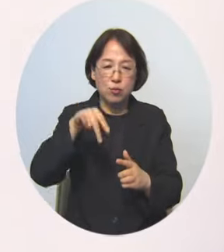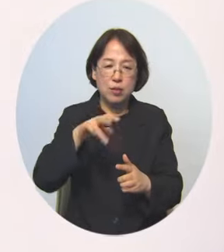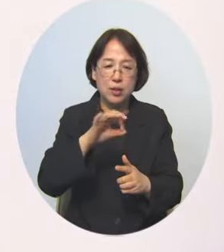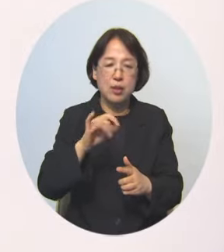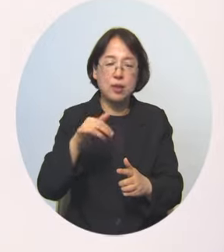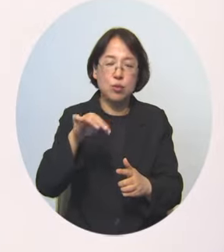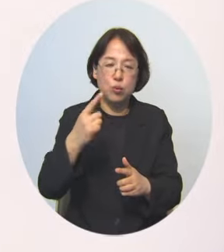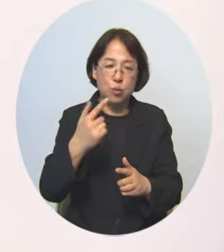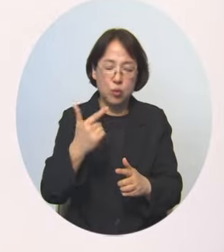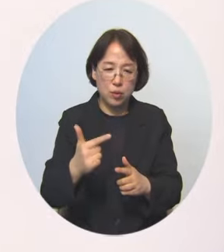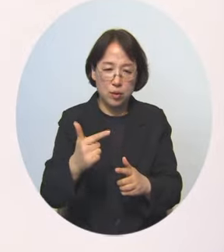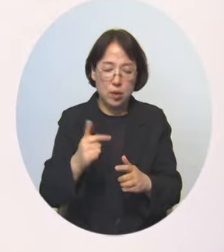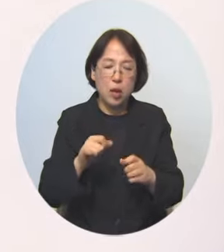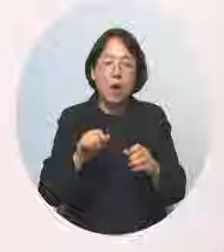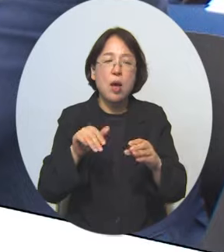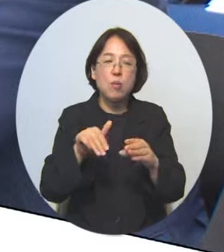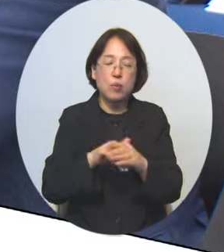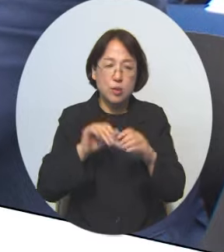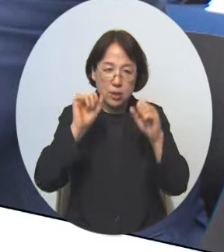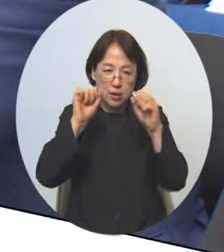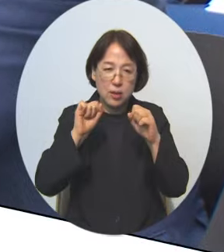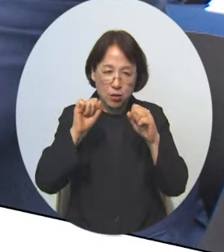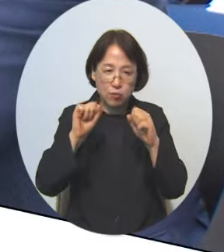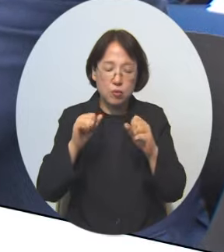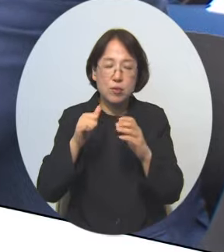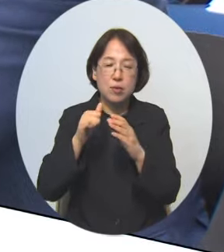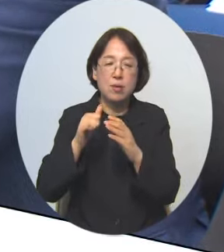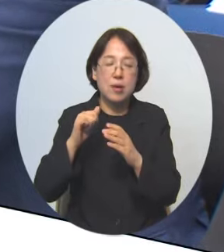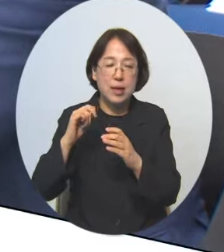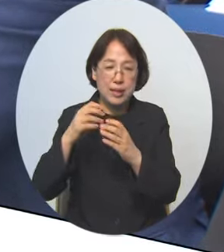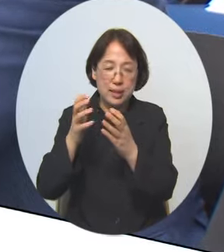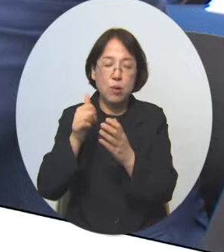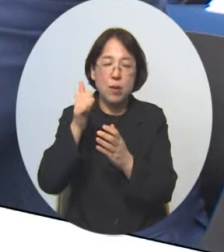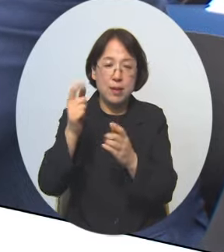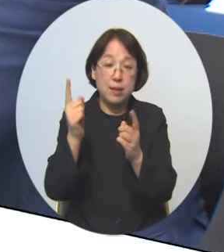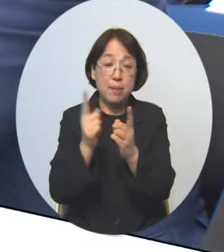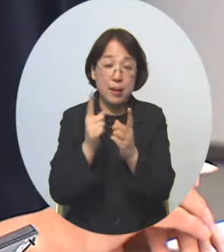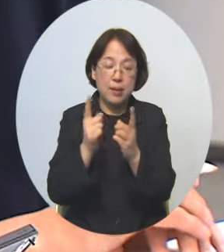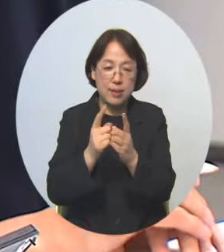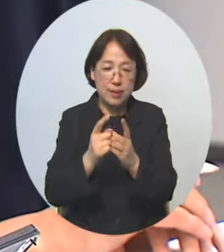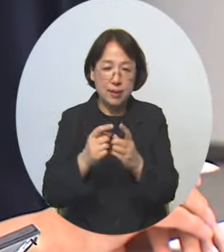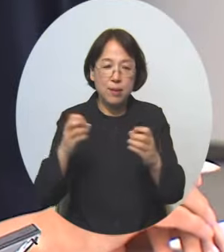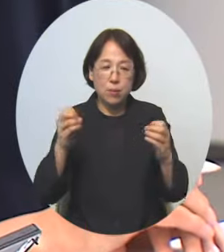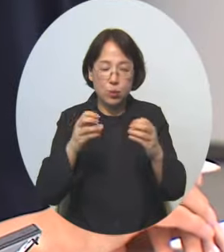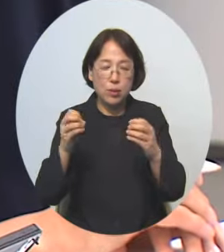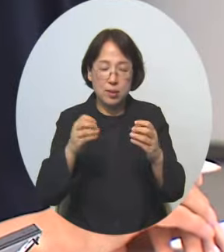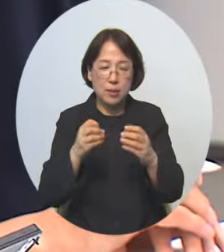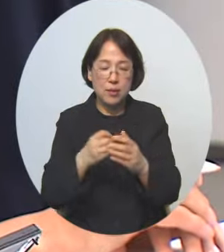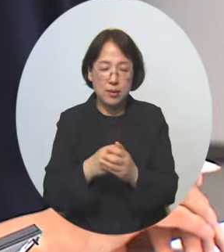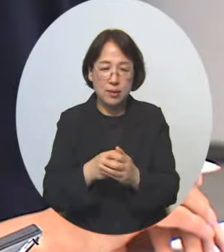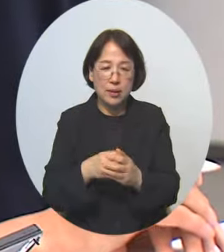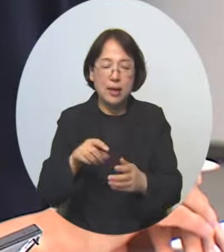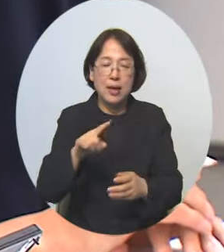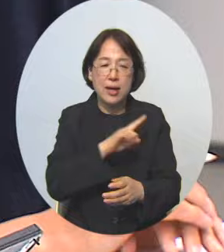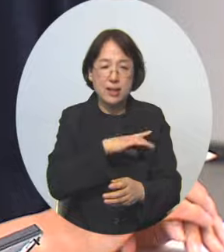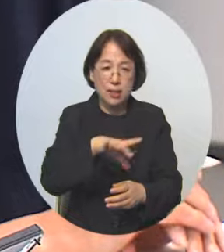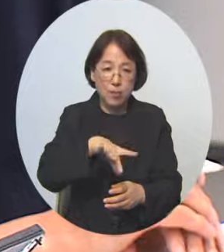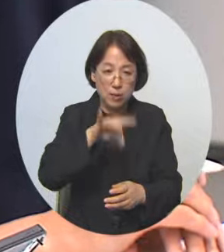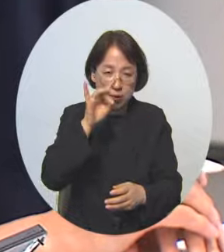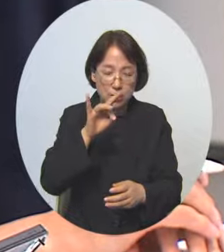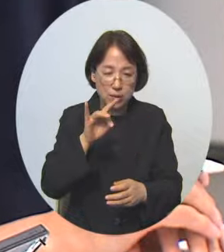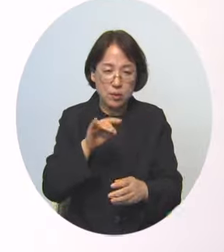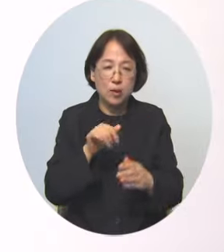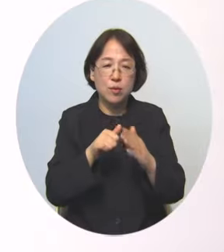장관을 만나 한국 스포츠 발전을 논의했습니다. 가장 먼저 유기적인 선수 육성 프로그램의 필요성을